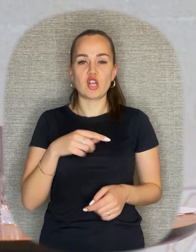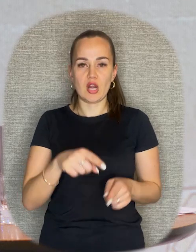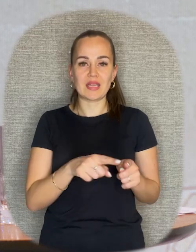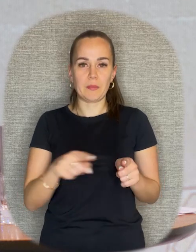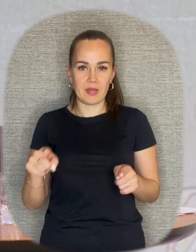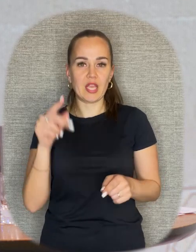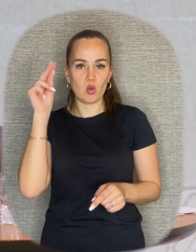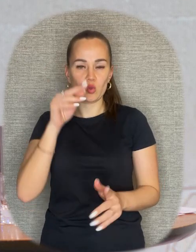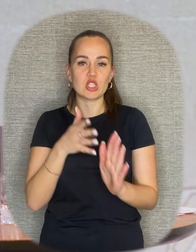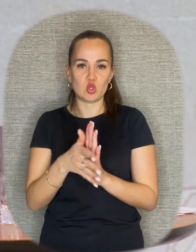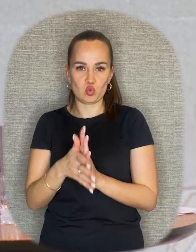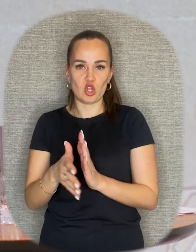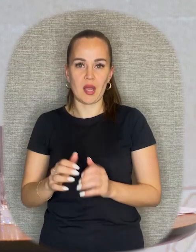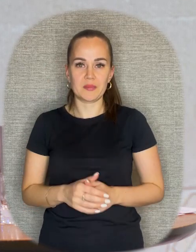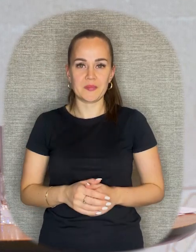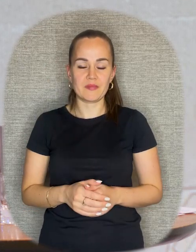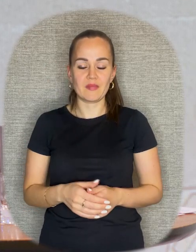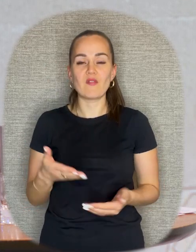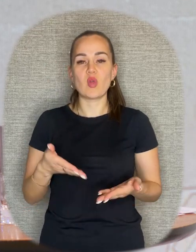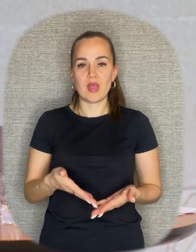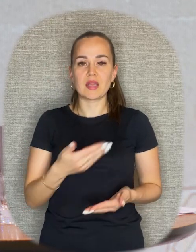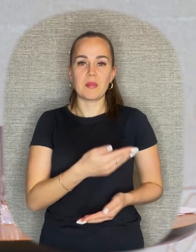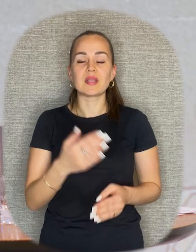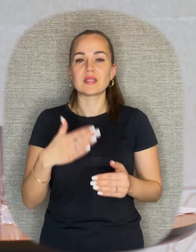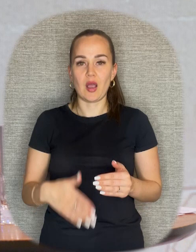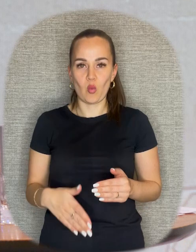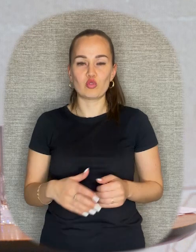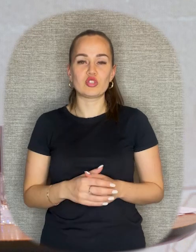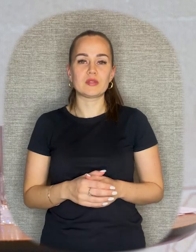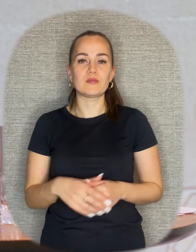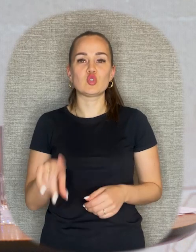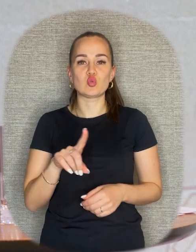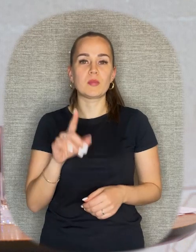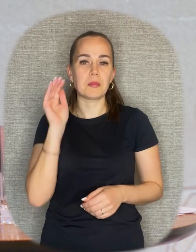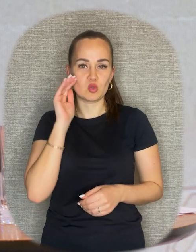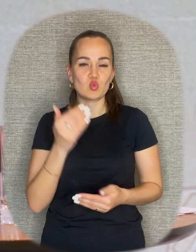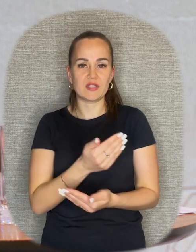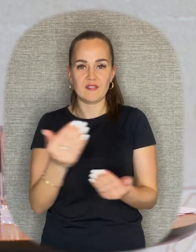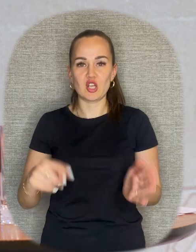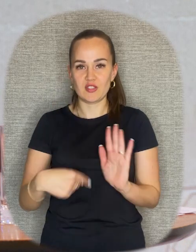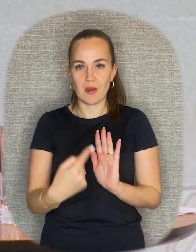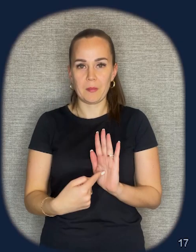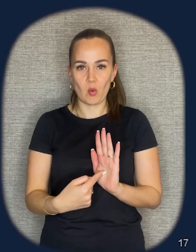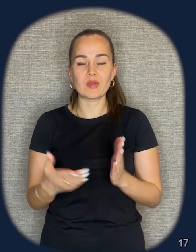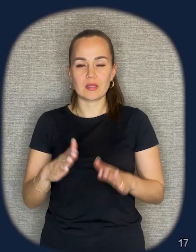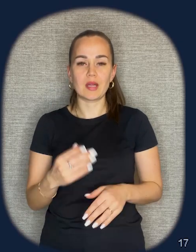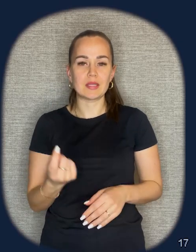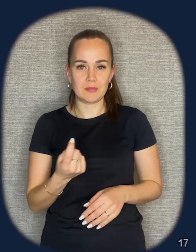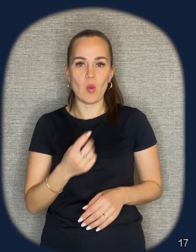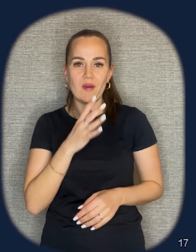так здесь такая активная архитектурная Жизнь конечно оче важно этот риод изу